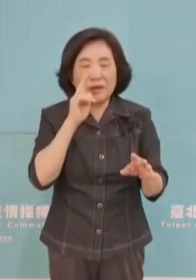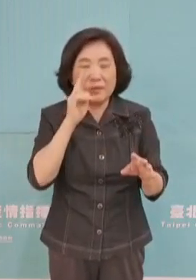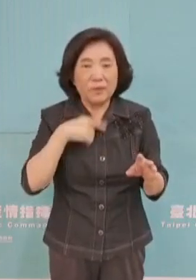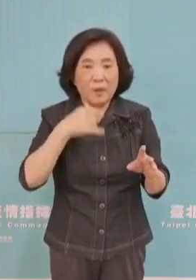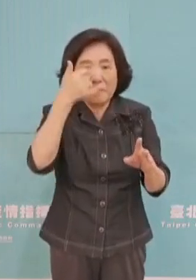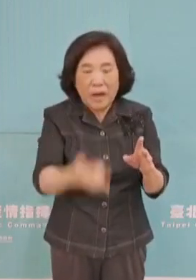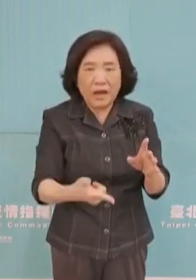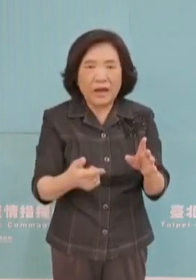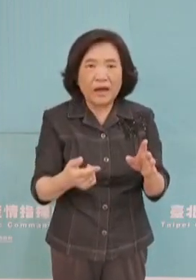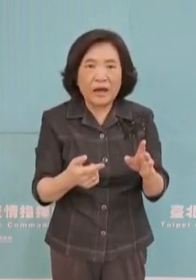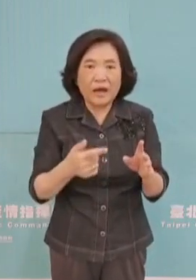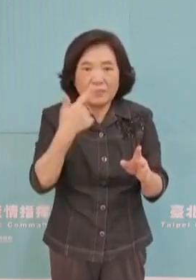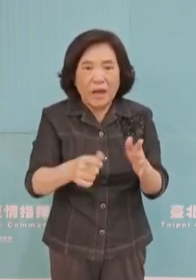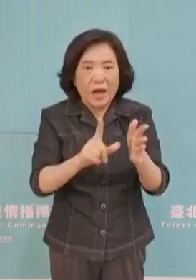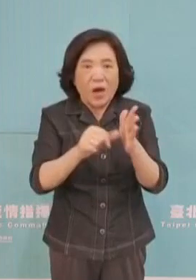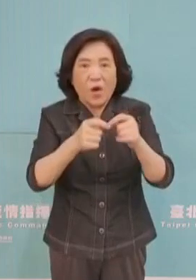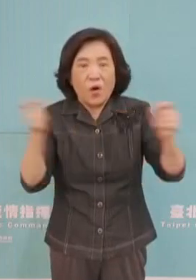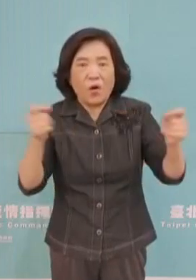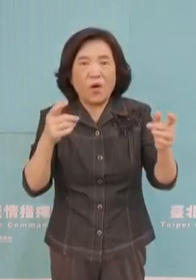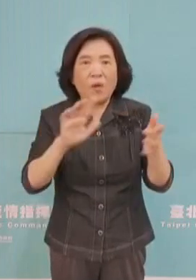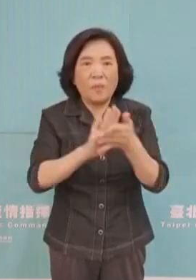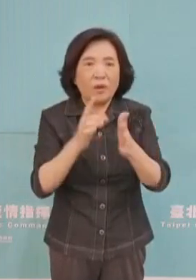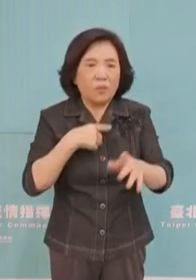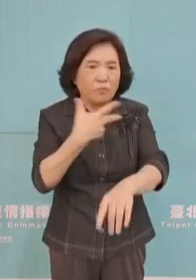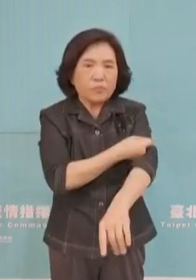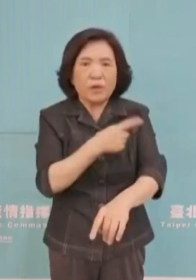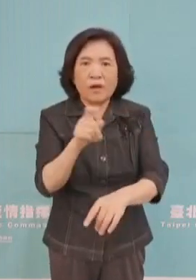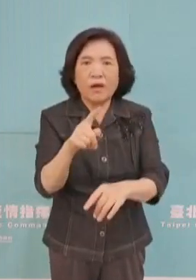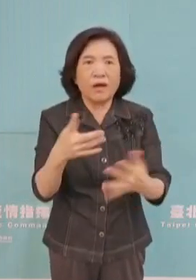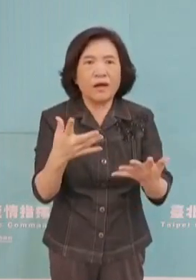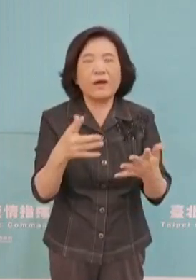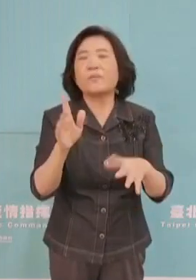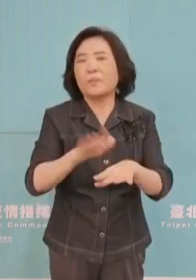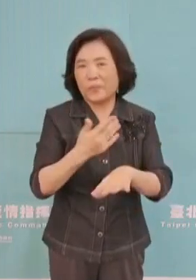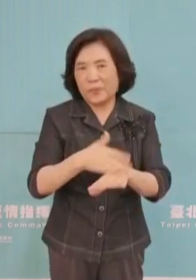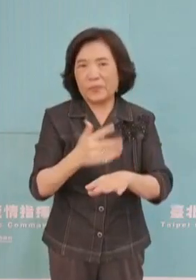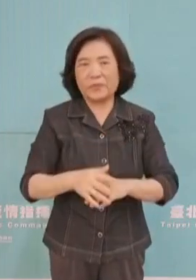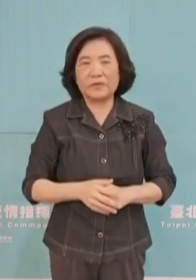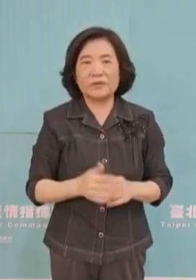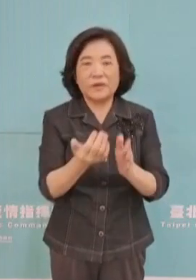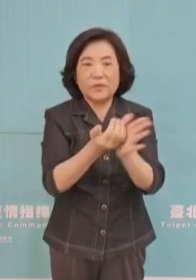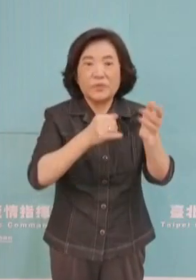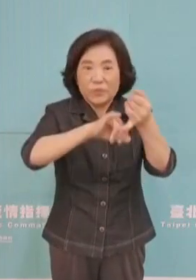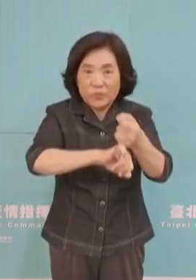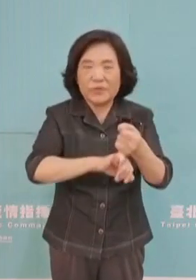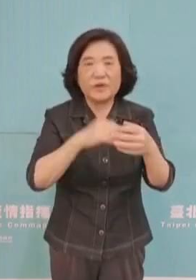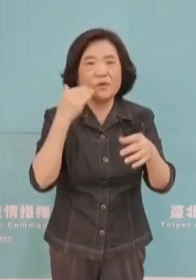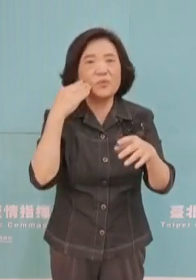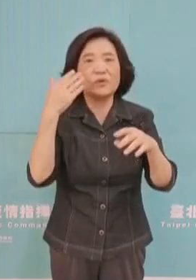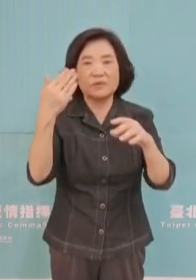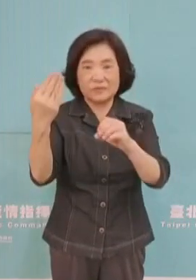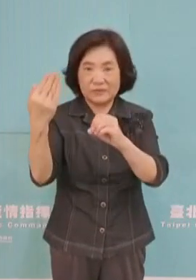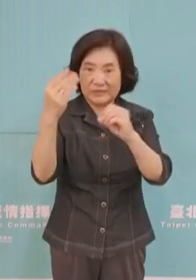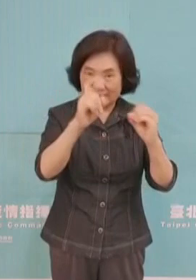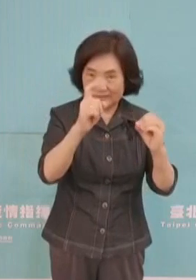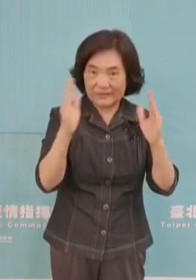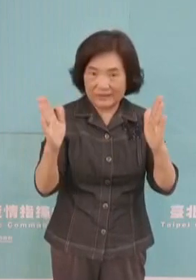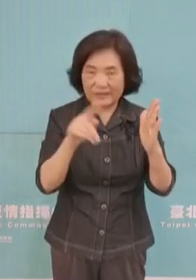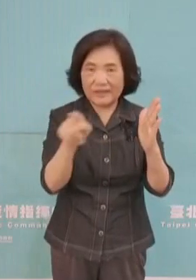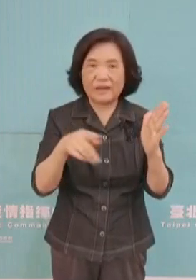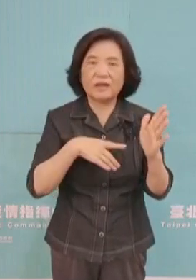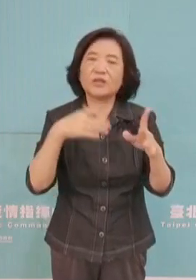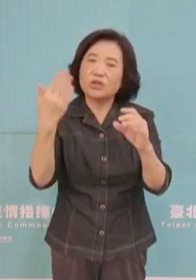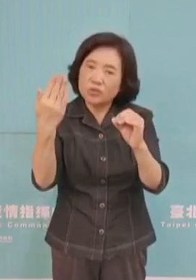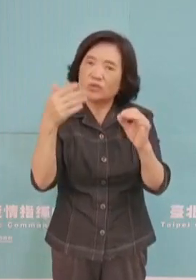所以这个就不用那么早来。再者哈。如果你预约的时间是9点到10点，那